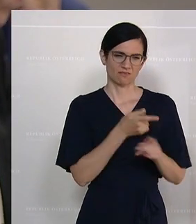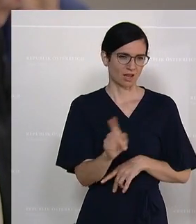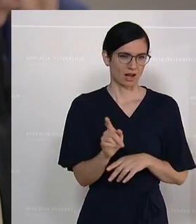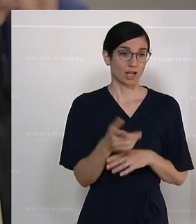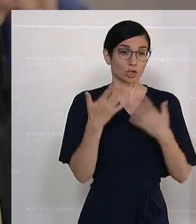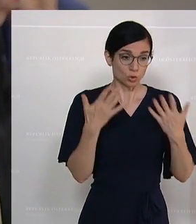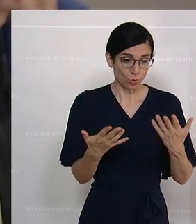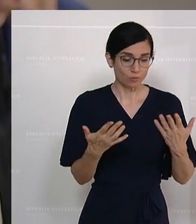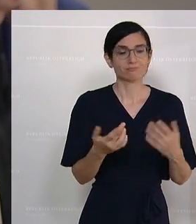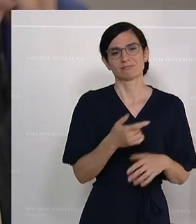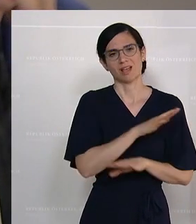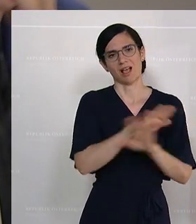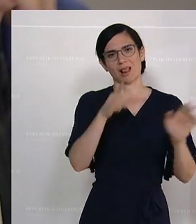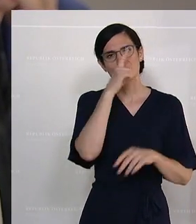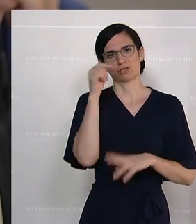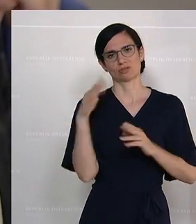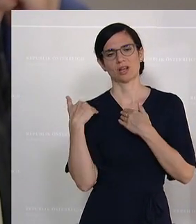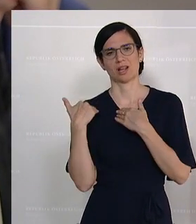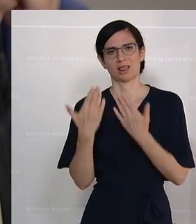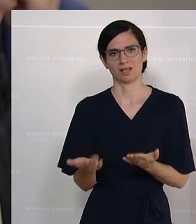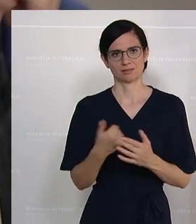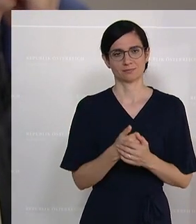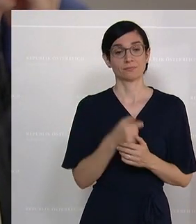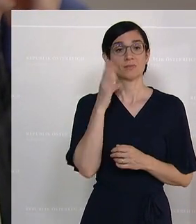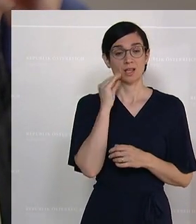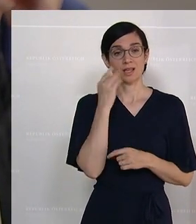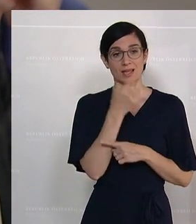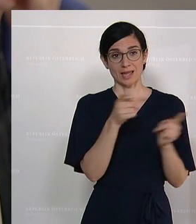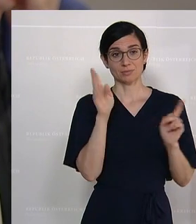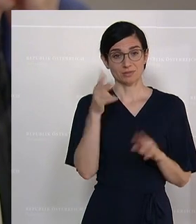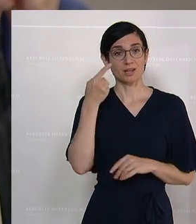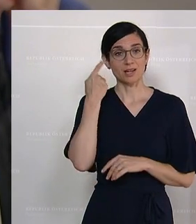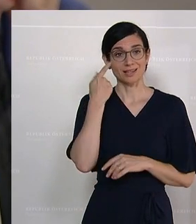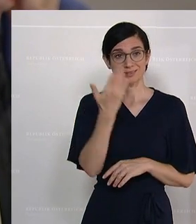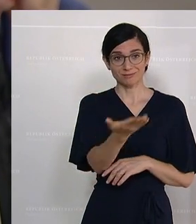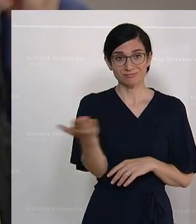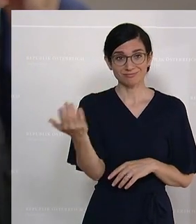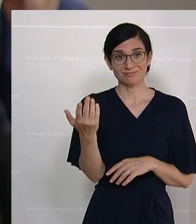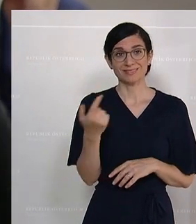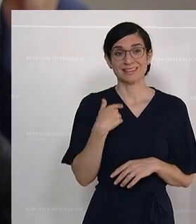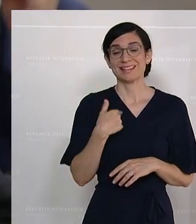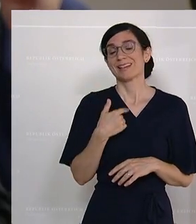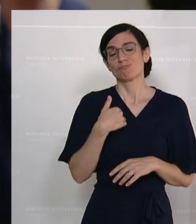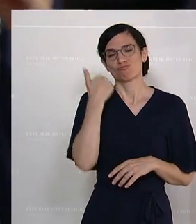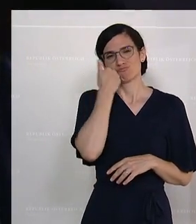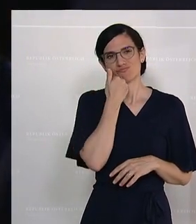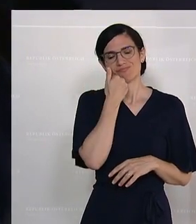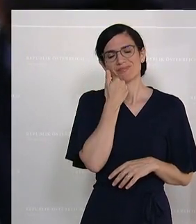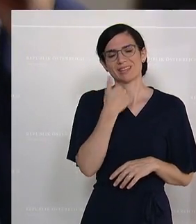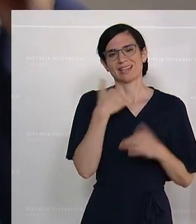ernsthaft in diesem land entlasten darin und sie sich im herbst was ich gesagt aber schaffen sie die kalte progression endlich ab